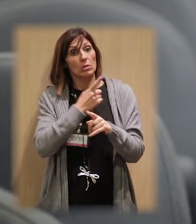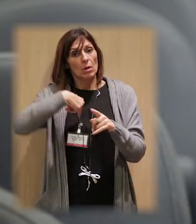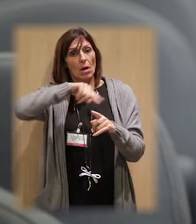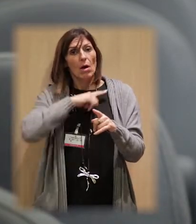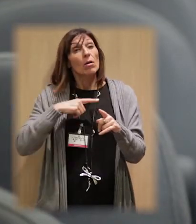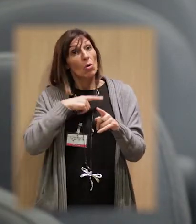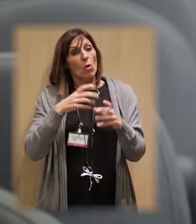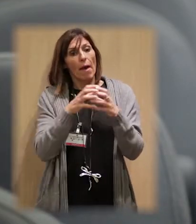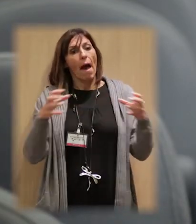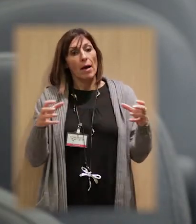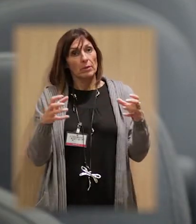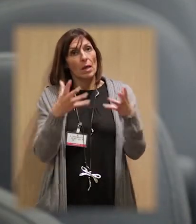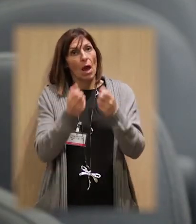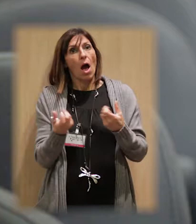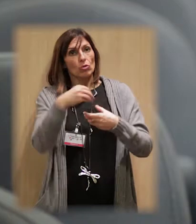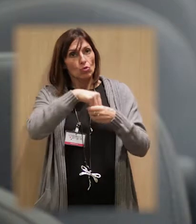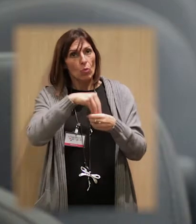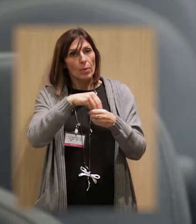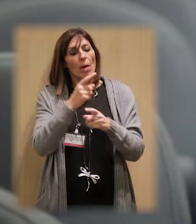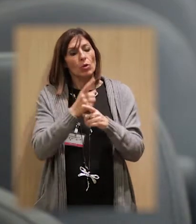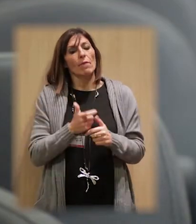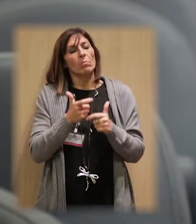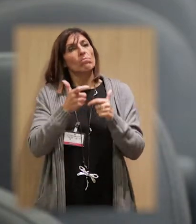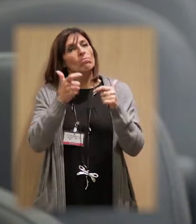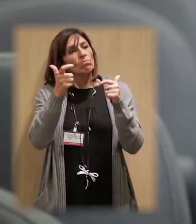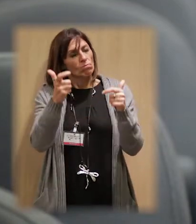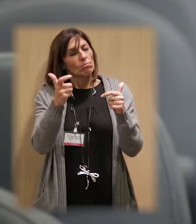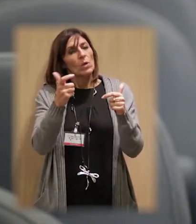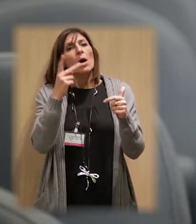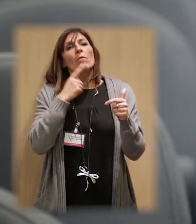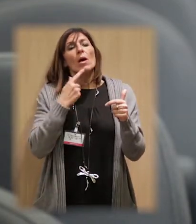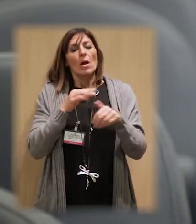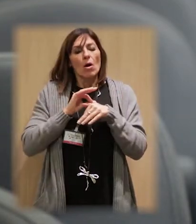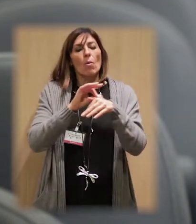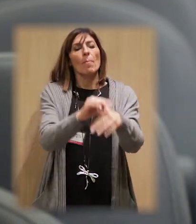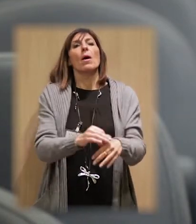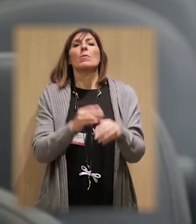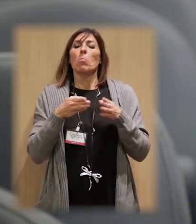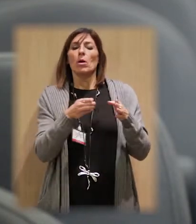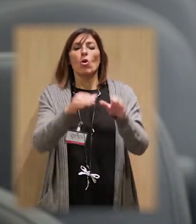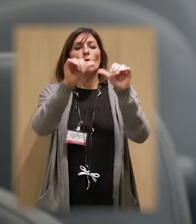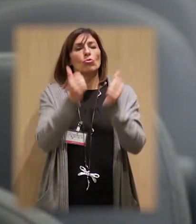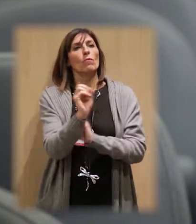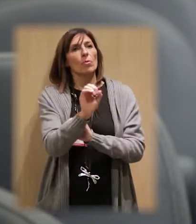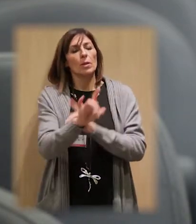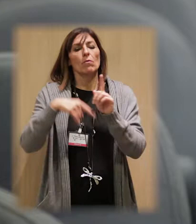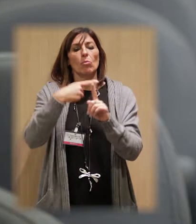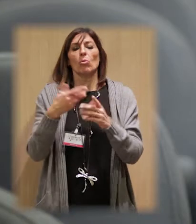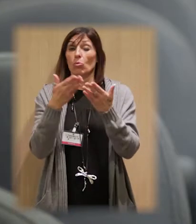assumiamo all'interno dell'azienda e li accompagniamo anche in un percorso formativo e di studio anche